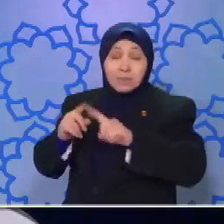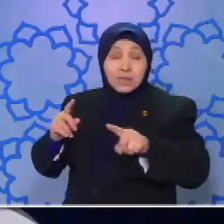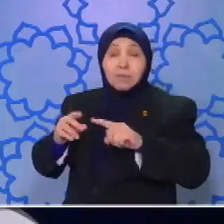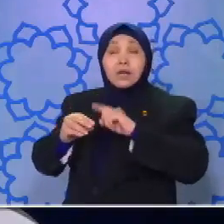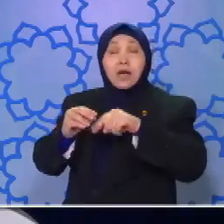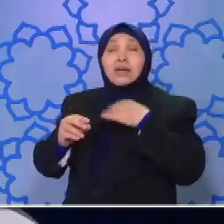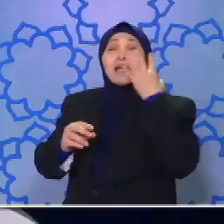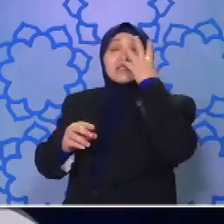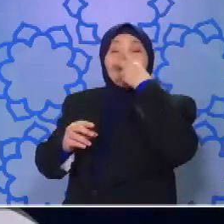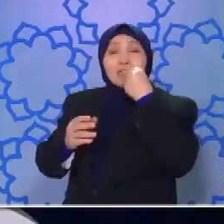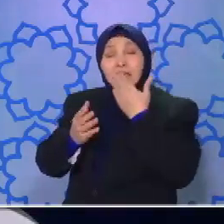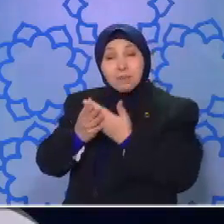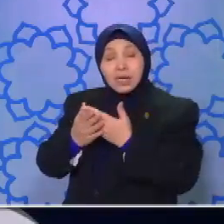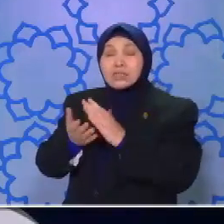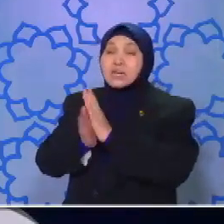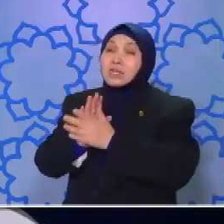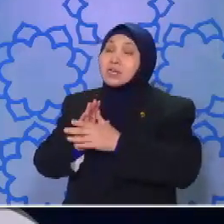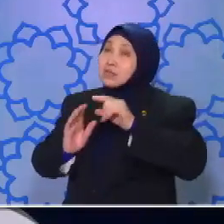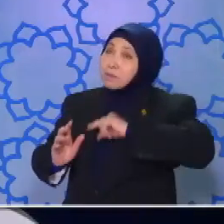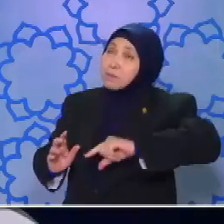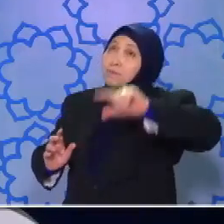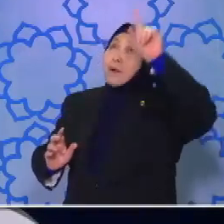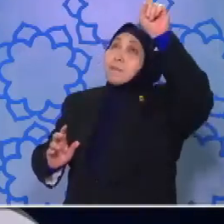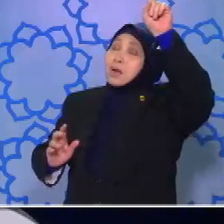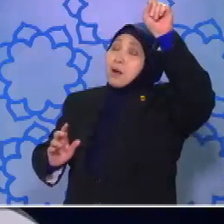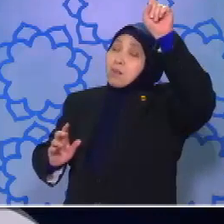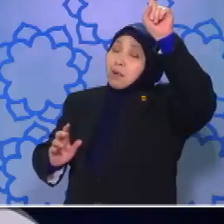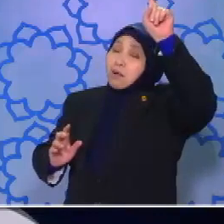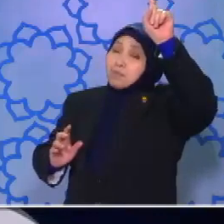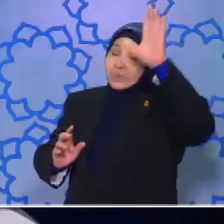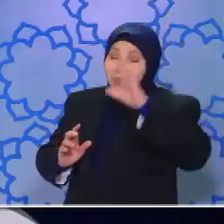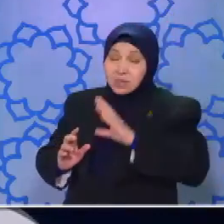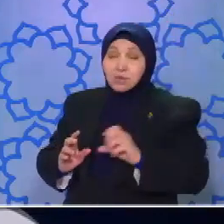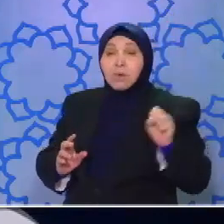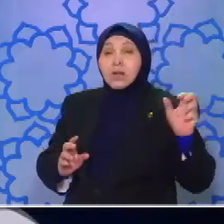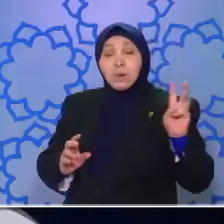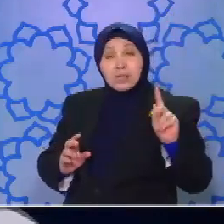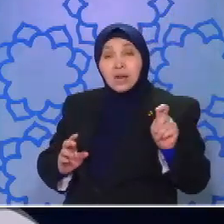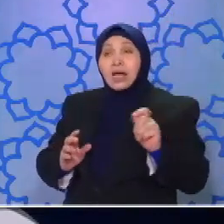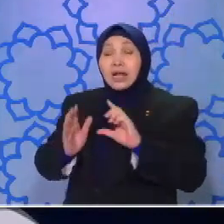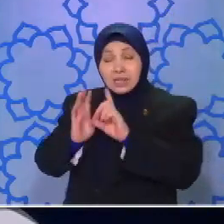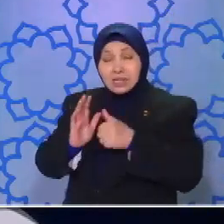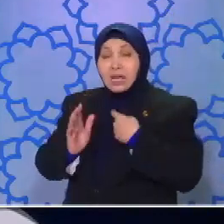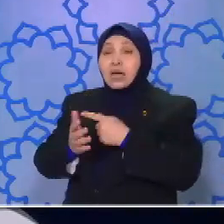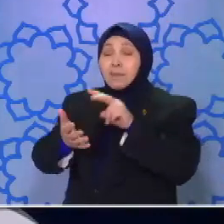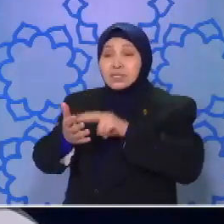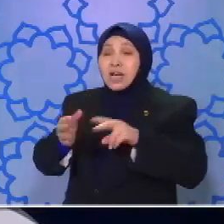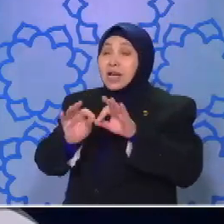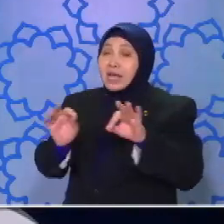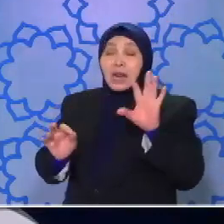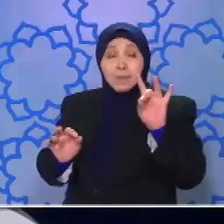yang indah, yang baik, maka kita berikan kredit itu kepada Allah Subhanahu Wa Taala, sebagaimana kita akan baca dalam ayat